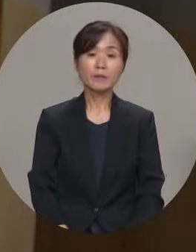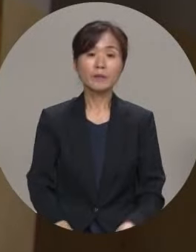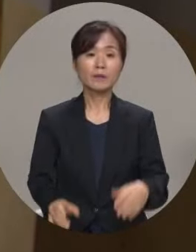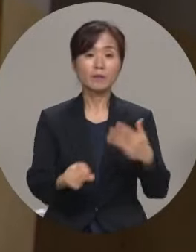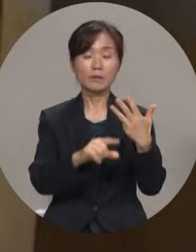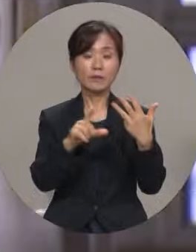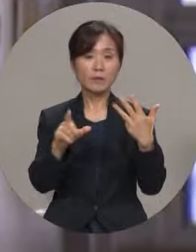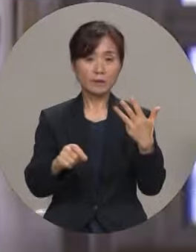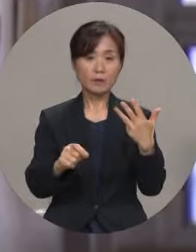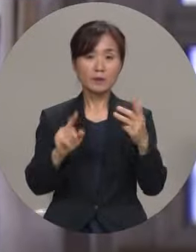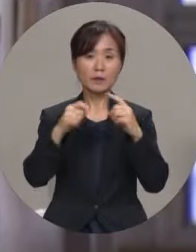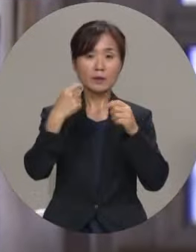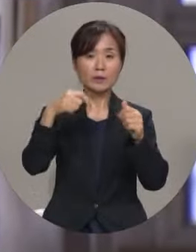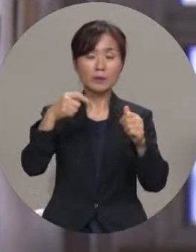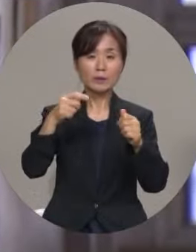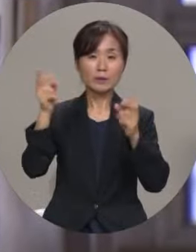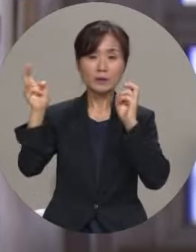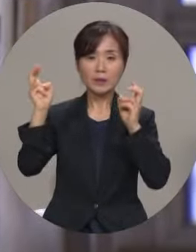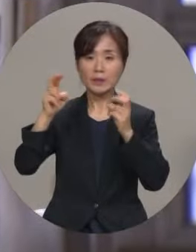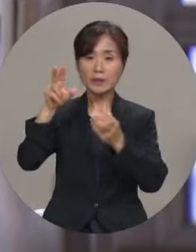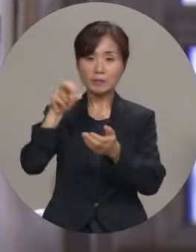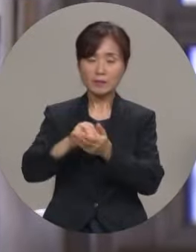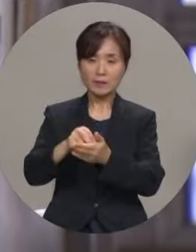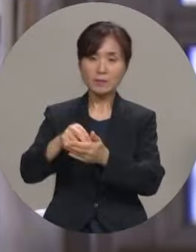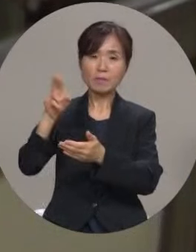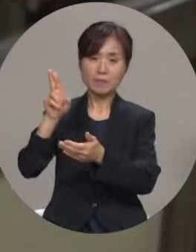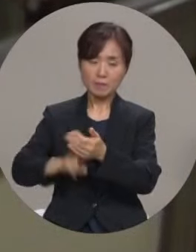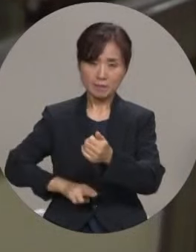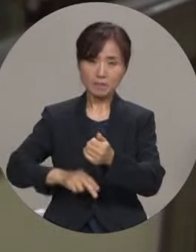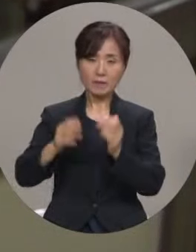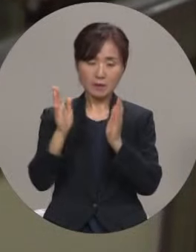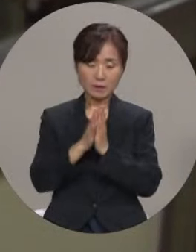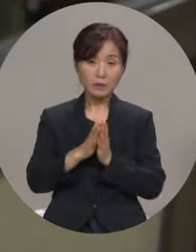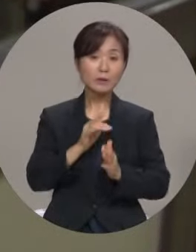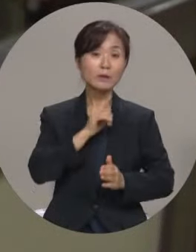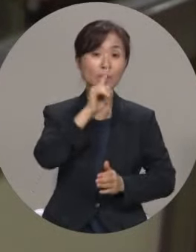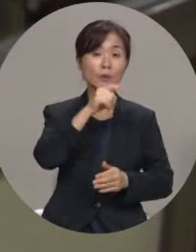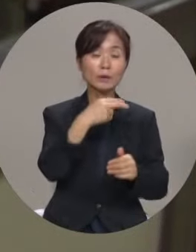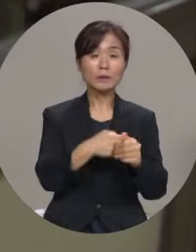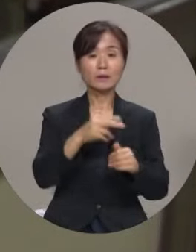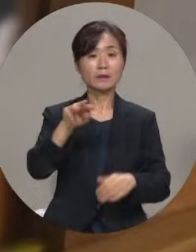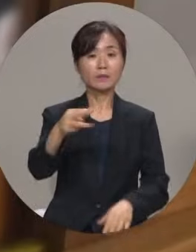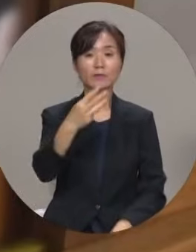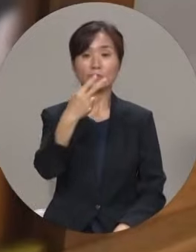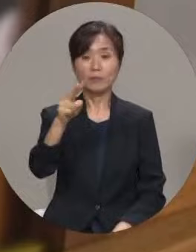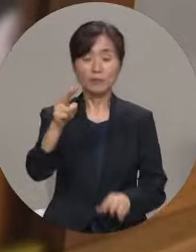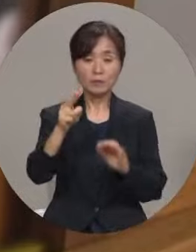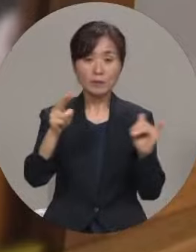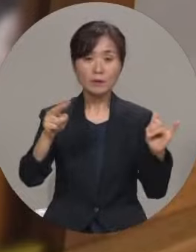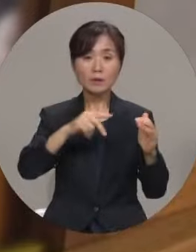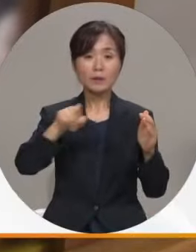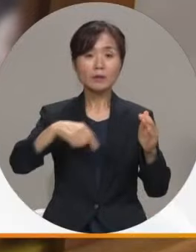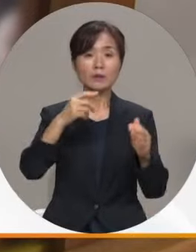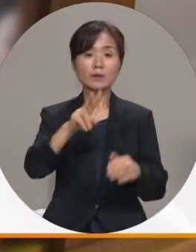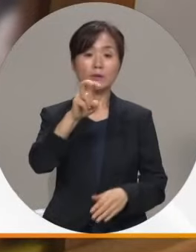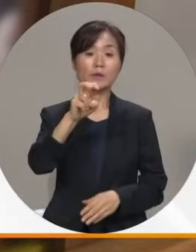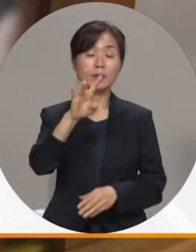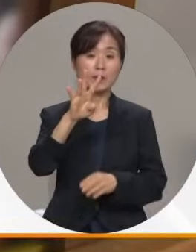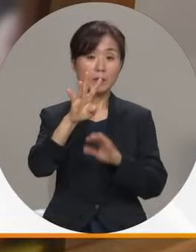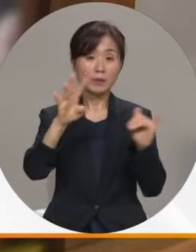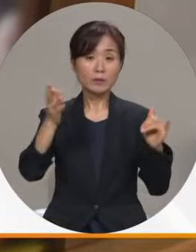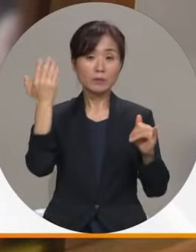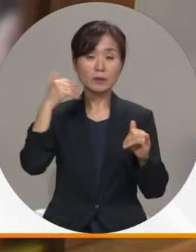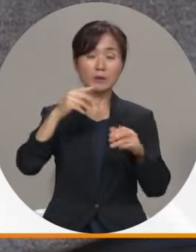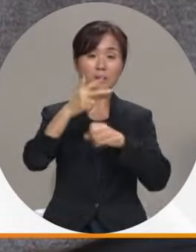지난 8월 사교육업체의 문항을 판매했다고 자진신고한 교사는 모두 3002명이 가운데 24명은